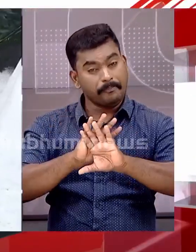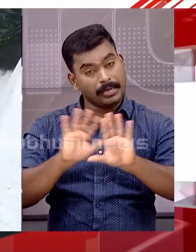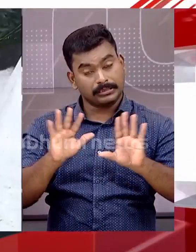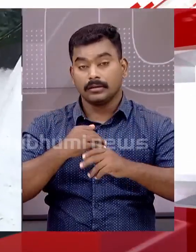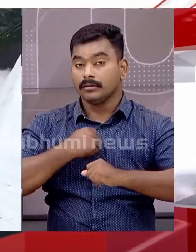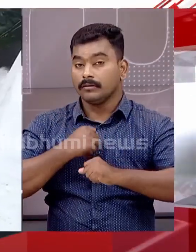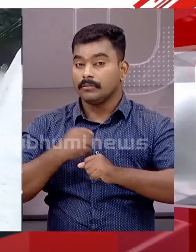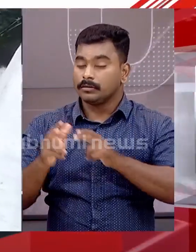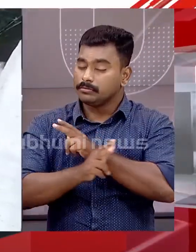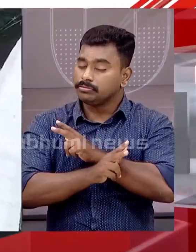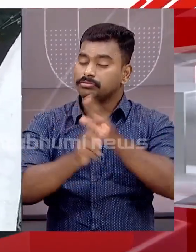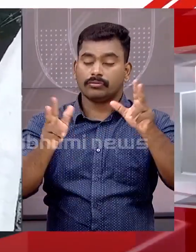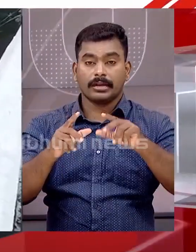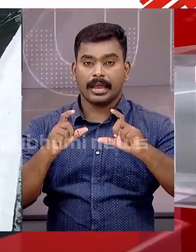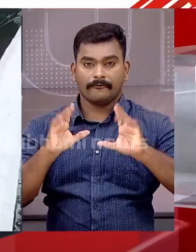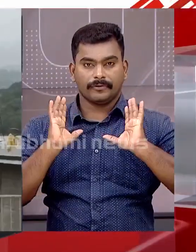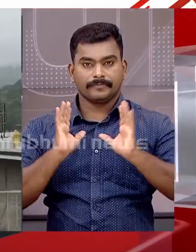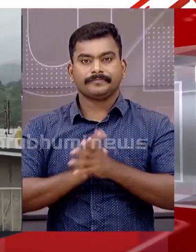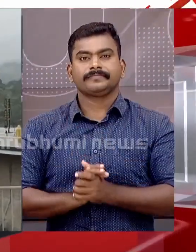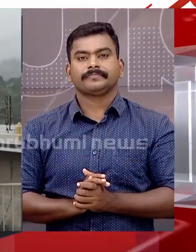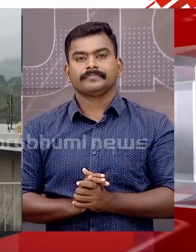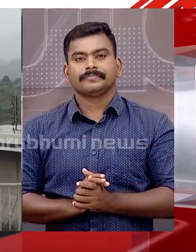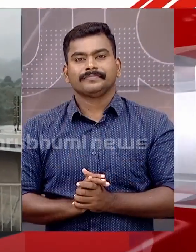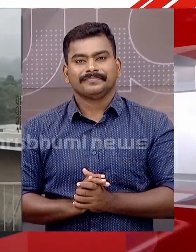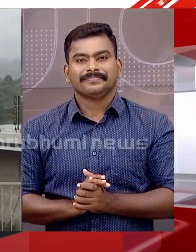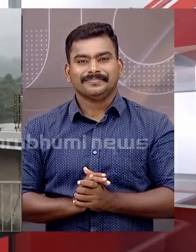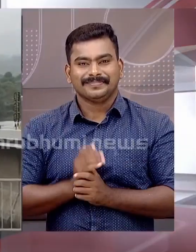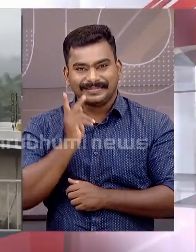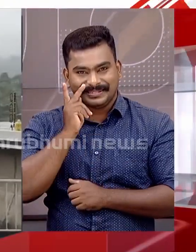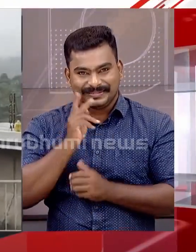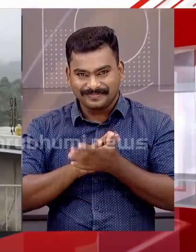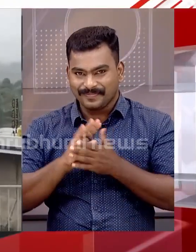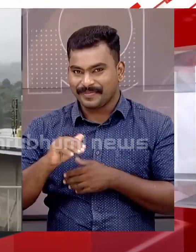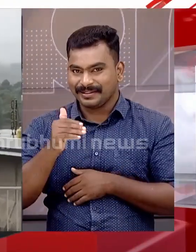പാലിക്കണമെന്നാണ് ജില്ലാ കളക്ടർ അറിയിച്ചിരിക്കുന്നത്. ശരി, എം എസ് ലിഷോയാണ് വിവരങ്ങൾ നൽകിയത്.